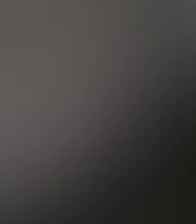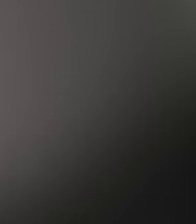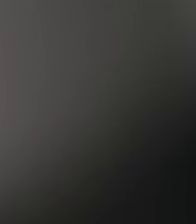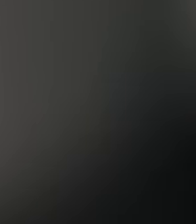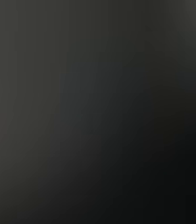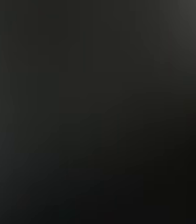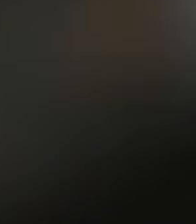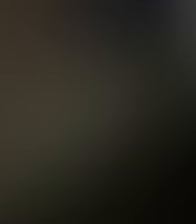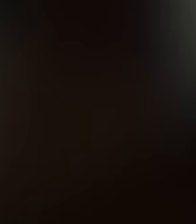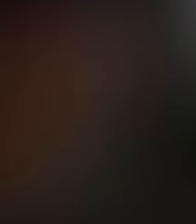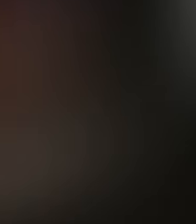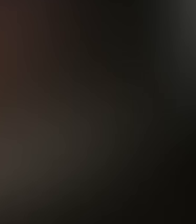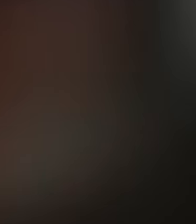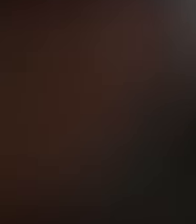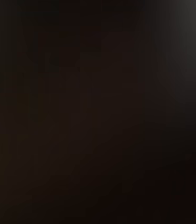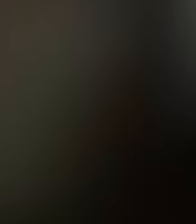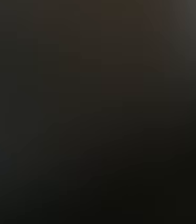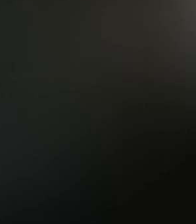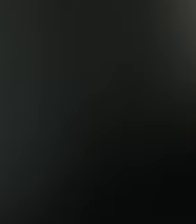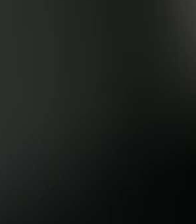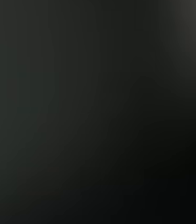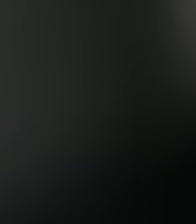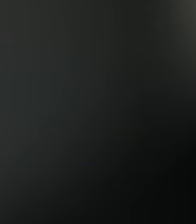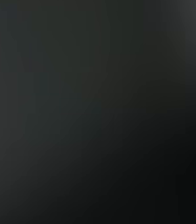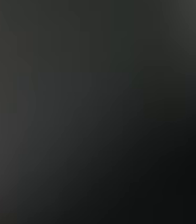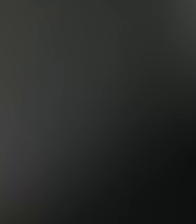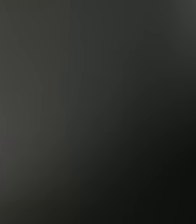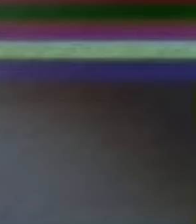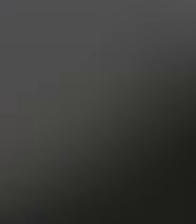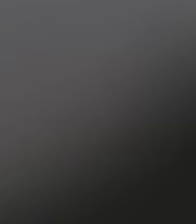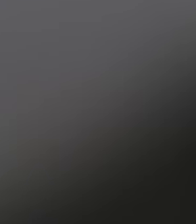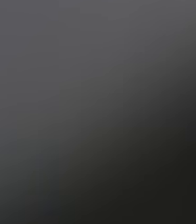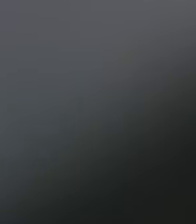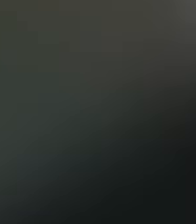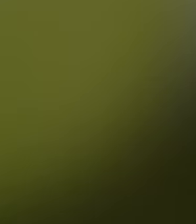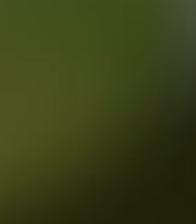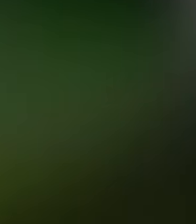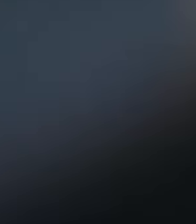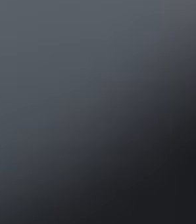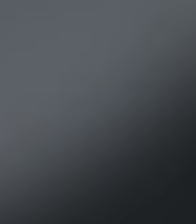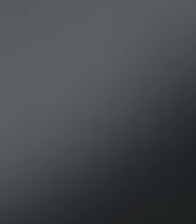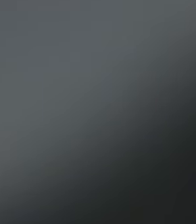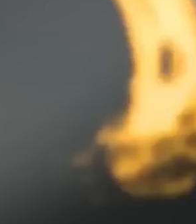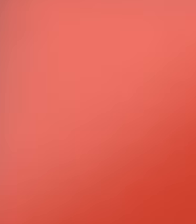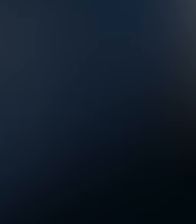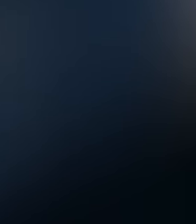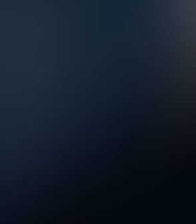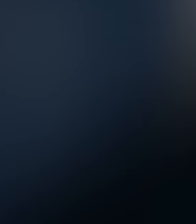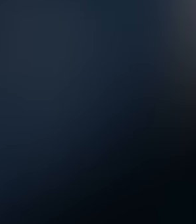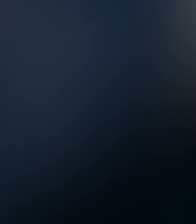แม่กดละจีกดแล้วล่ะได้ล่ะใส่เบิ่งในเงินน่ะ มันเข้า 11,000 มันเข้า 11,000 เล